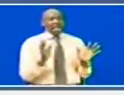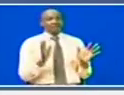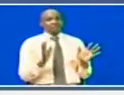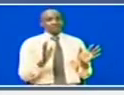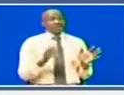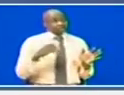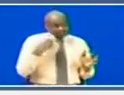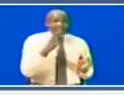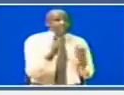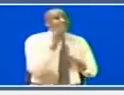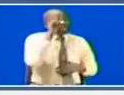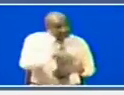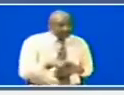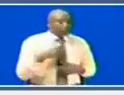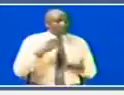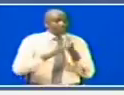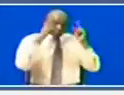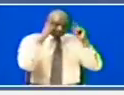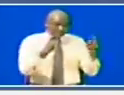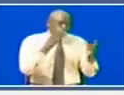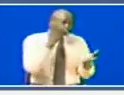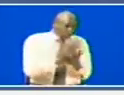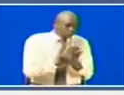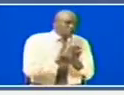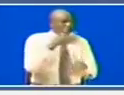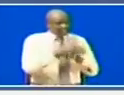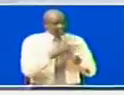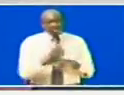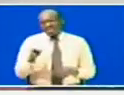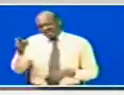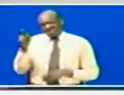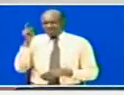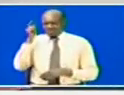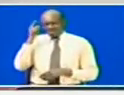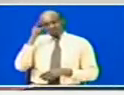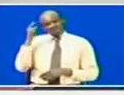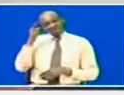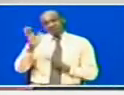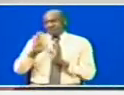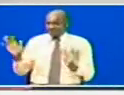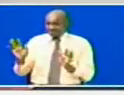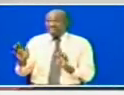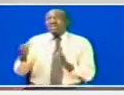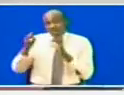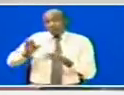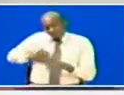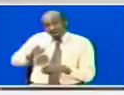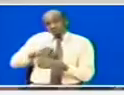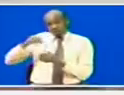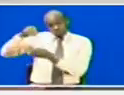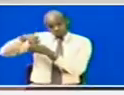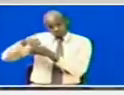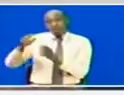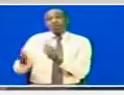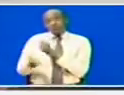wanasema atakuja baadaye afure kichwa. Ni kweli ama tuwakanyaga? Hii ni dhana, lakini katika kule kufanya, mwanamke anapotaka kuwekeza, anataka kufanya vitu,